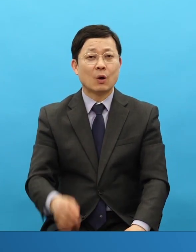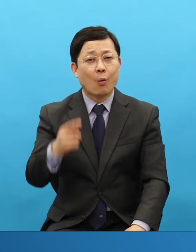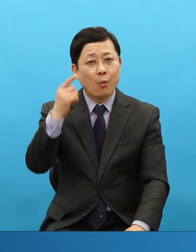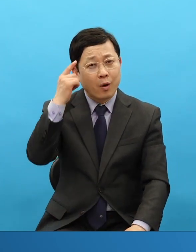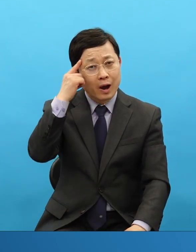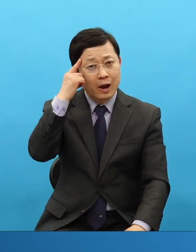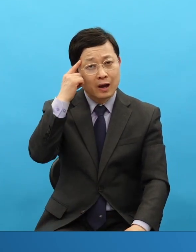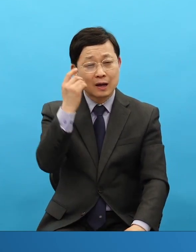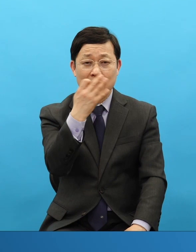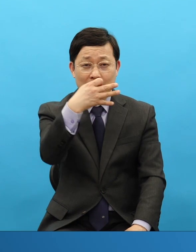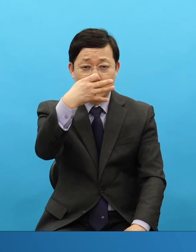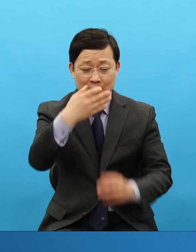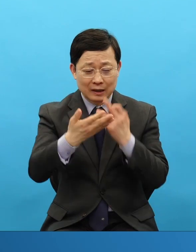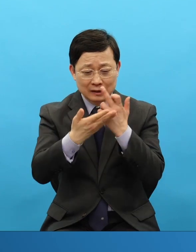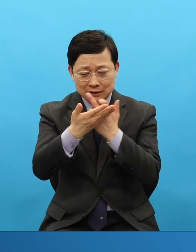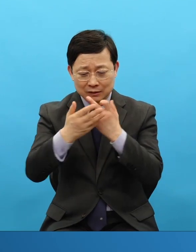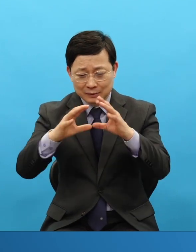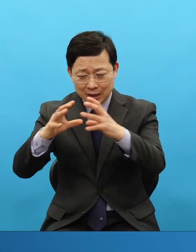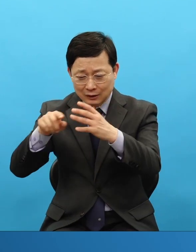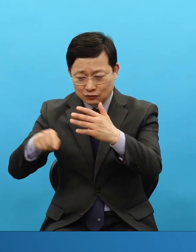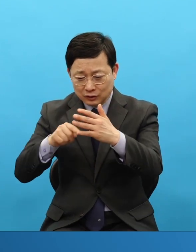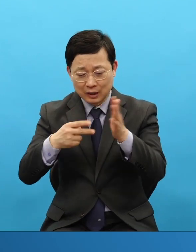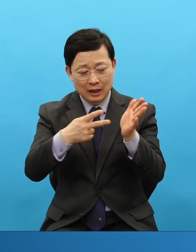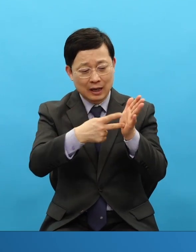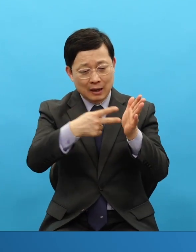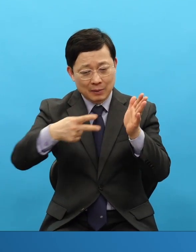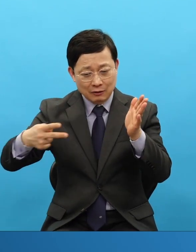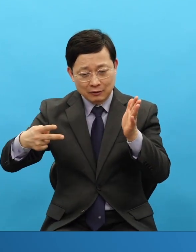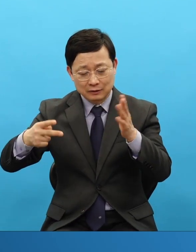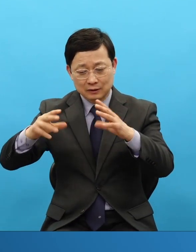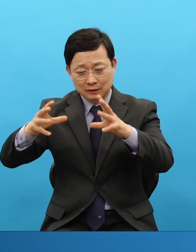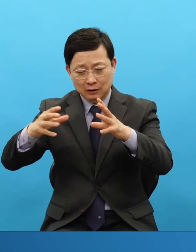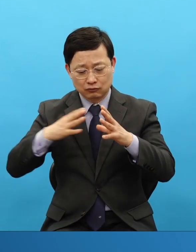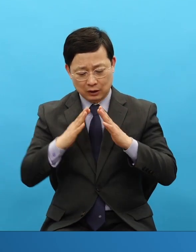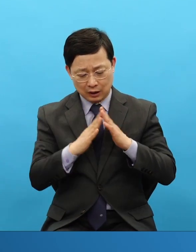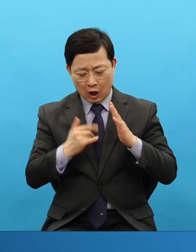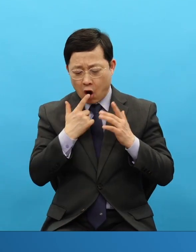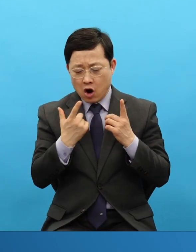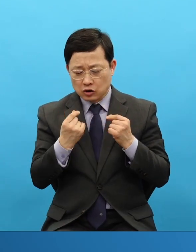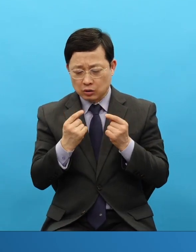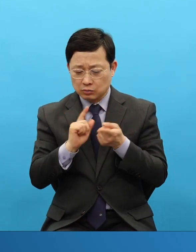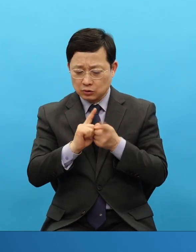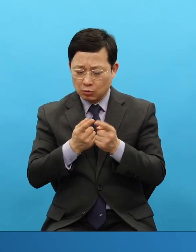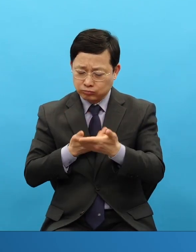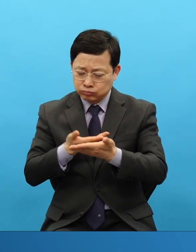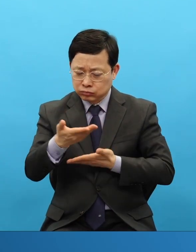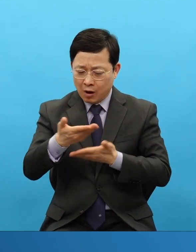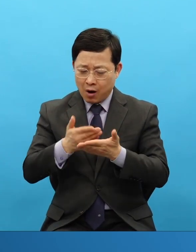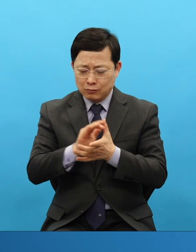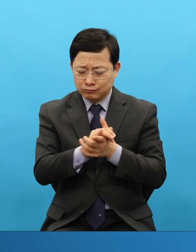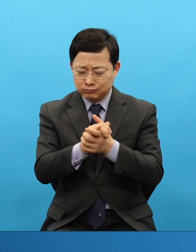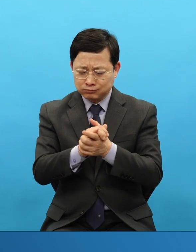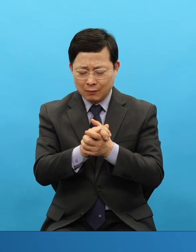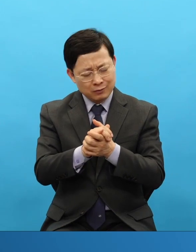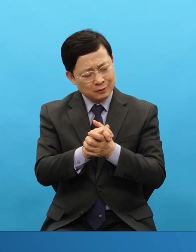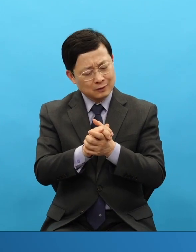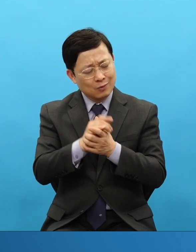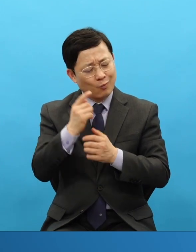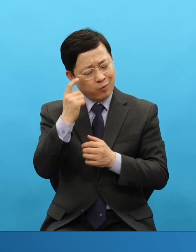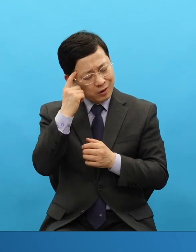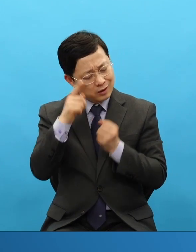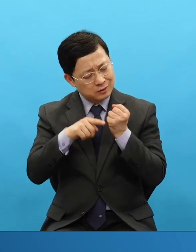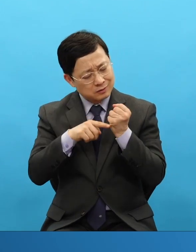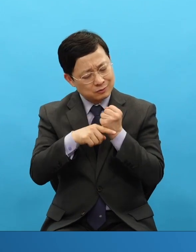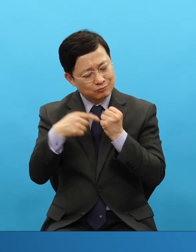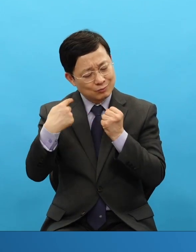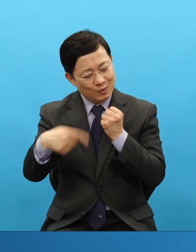섬내기 연락하는 중에 우리 바누아투는 우리를 가족처럼 같이 만나게 됐냐 And how is that out of 14 nations, the island Vanuatu, we began to